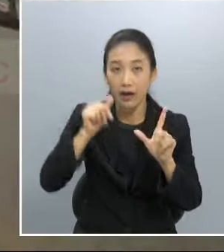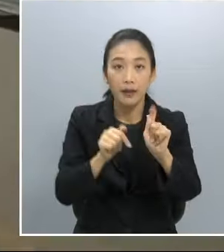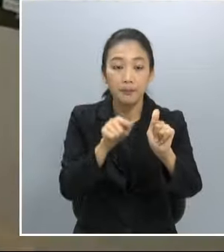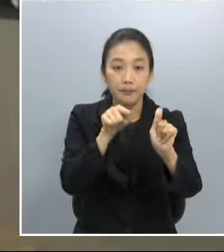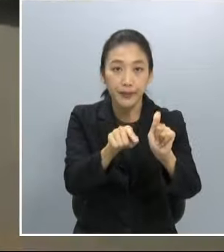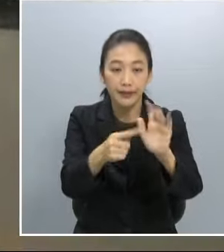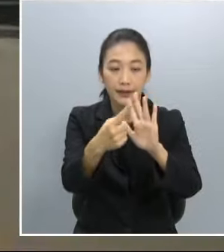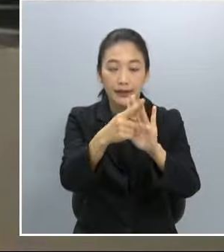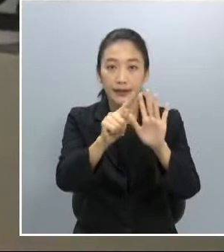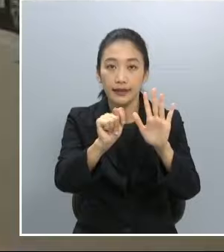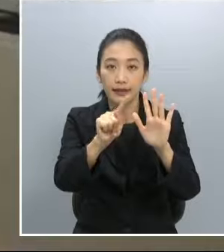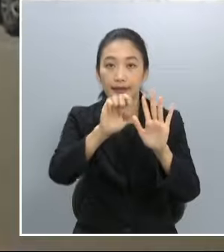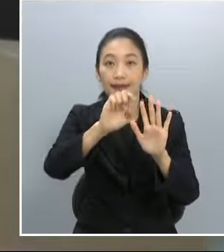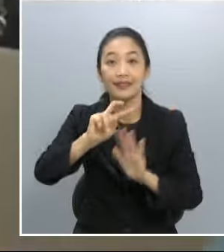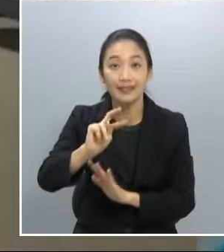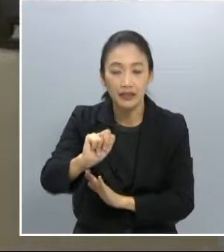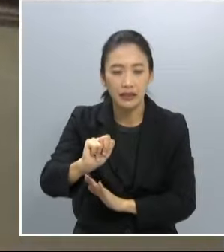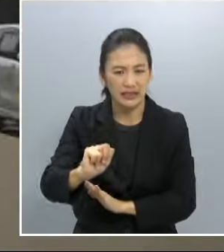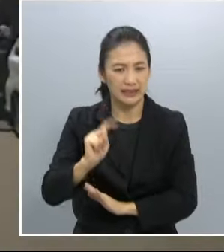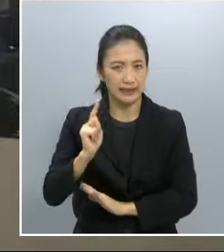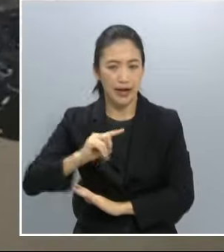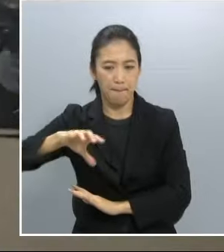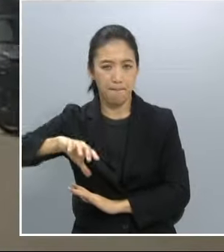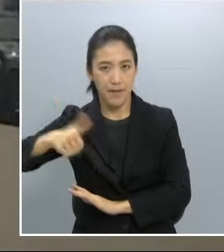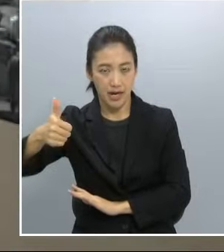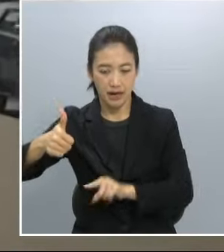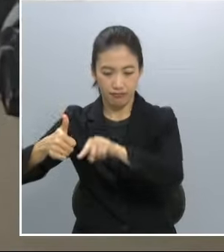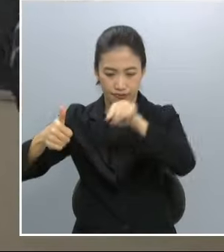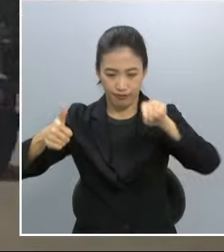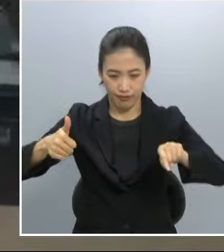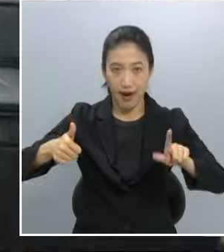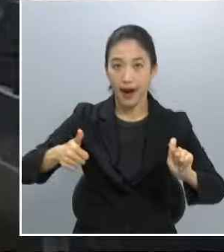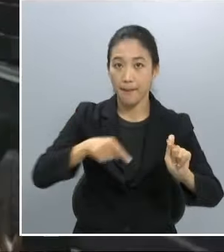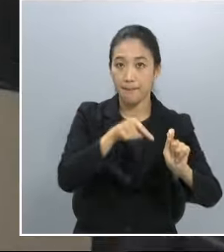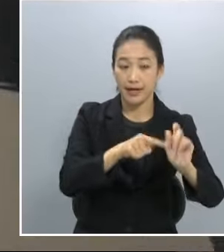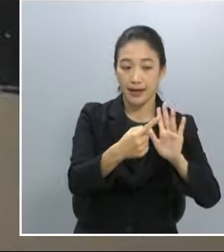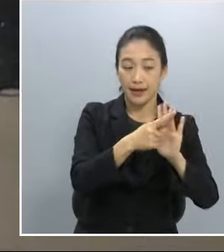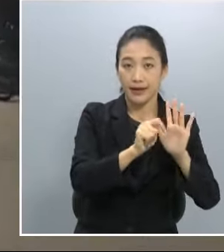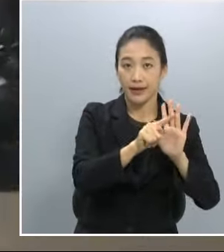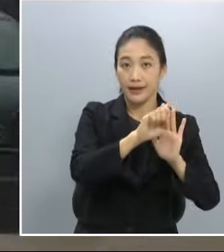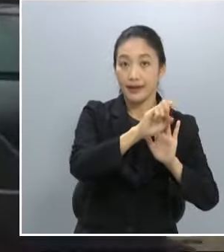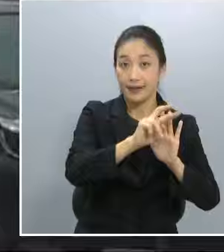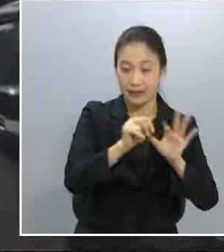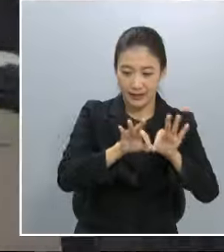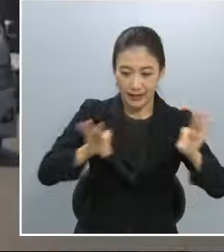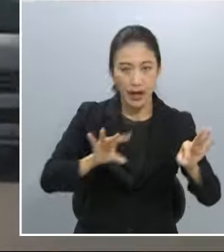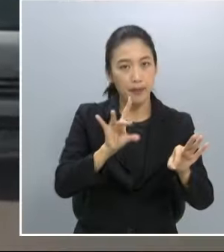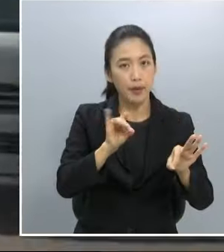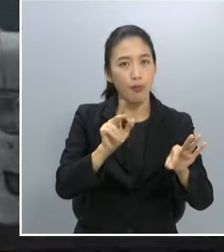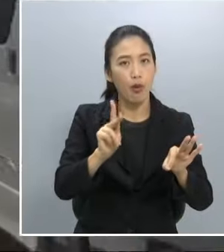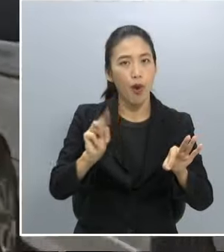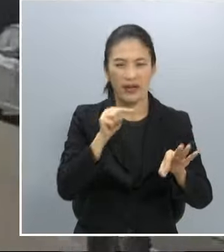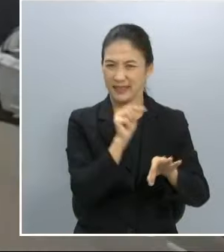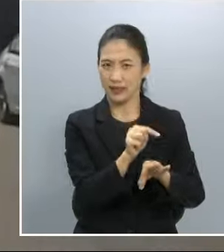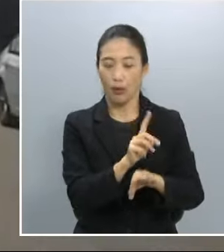ว่าอยู่ห่างจากตัวเมืองลำปางแผ่นทางใต้ประมาณ 80กม40องศาเนี่ยน่าจะ 3วันติดต่อกันแล้ว